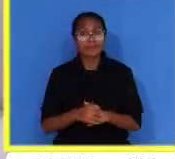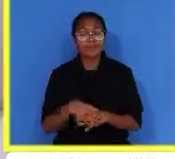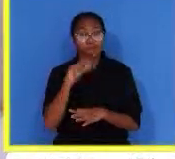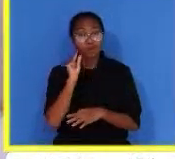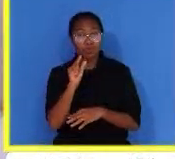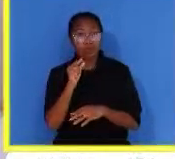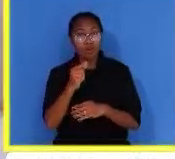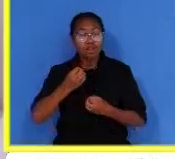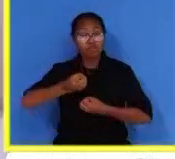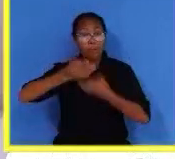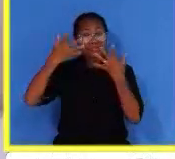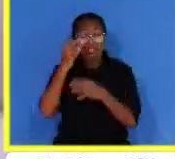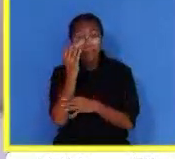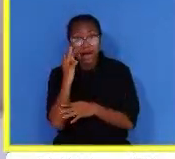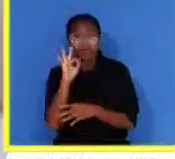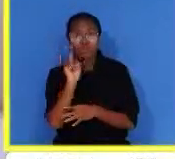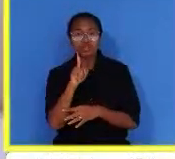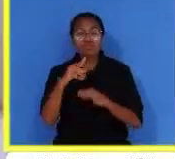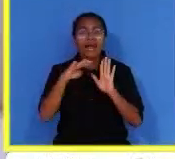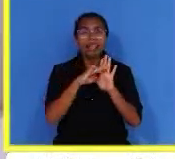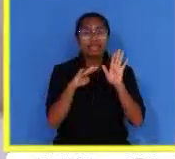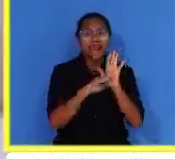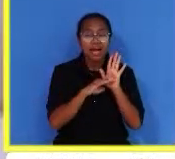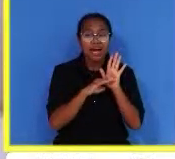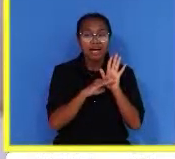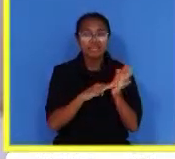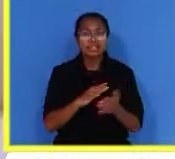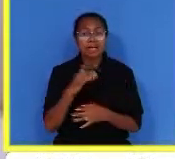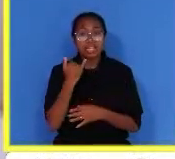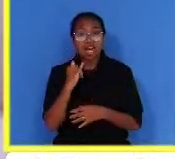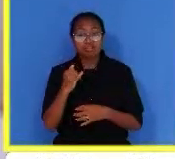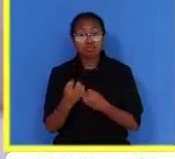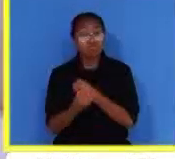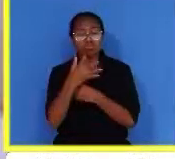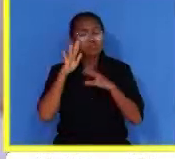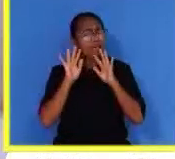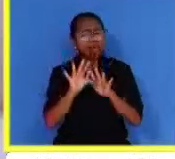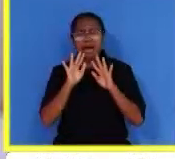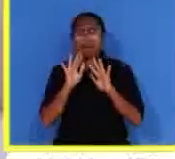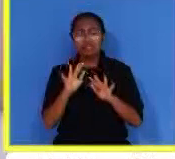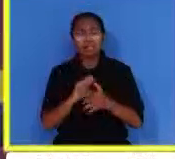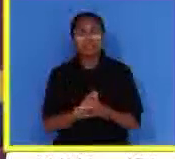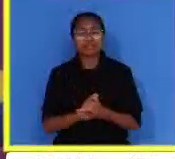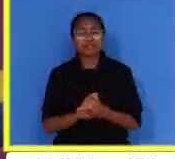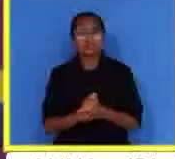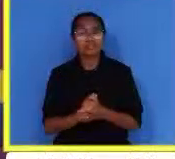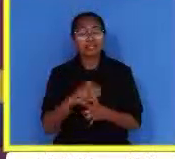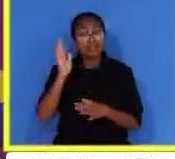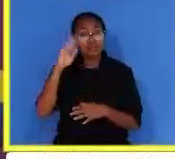untuk update yang lain, data yang sembuh semakin banyak.